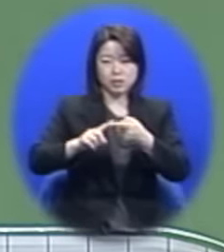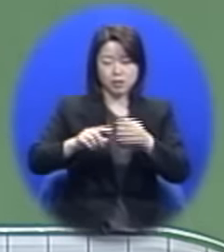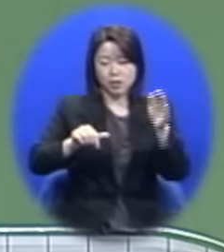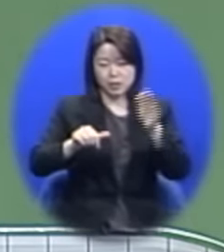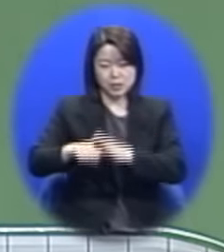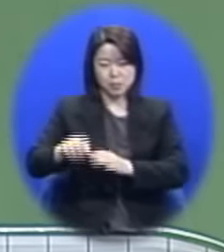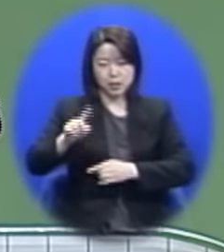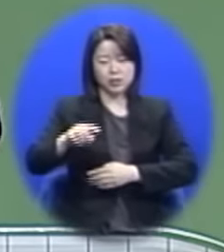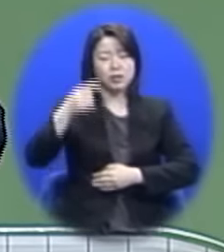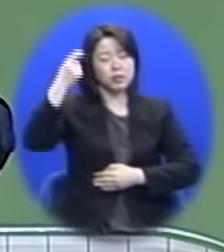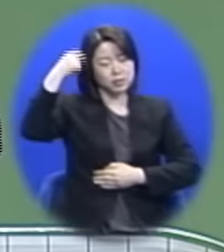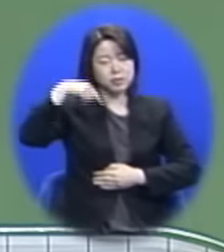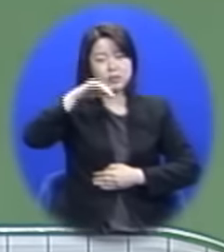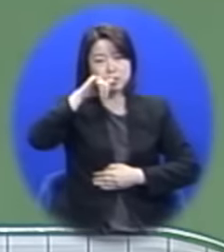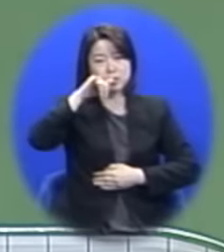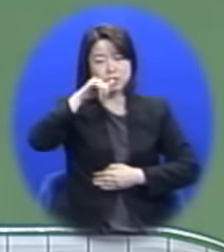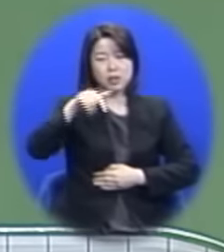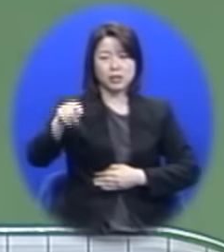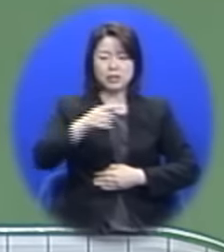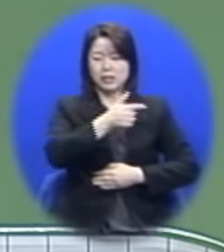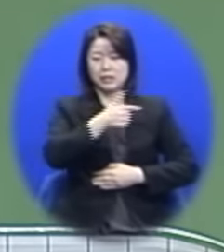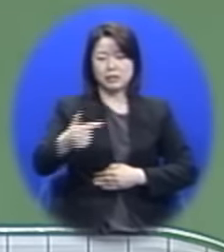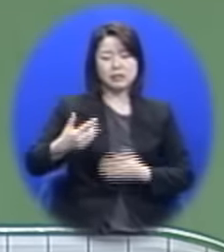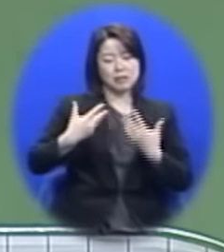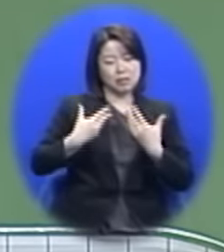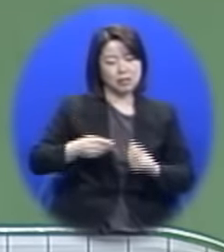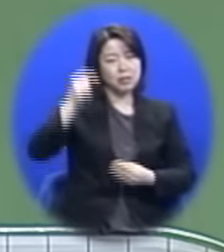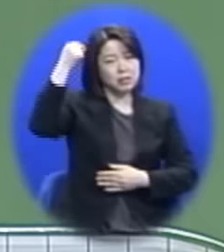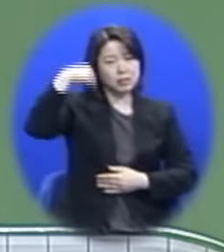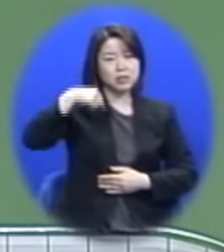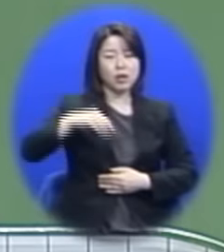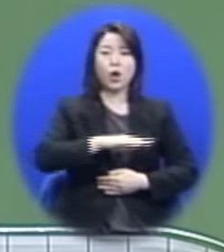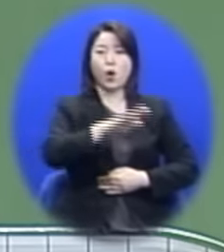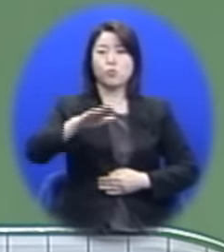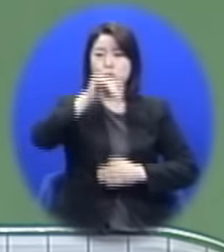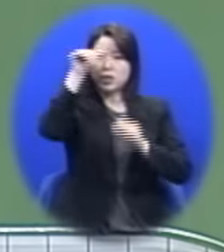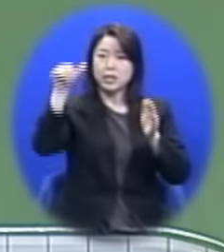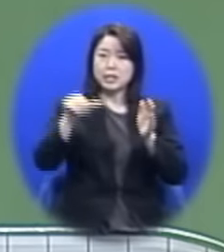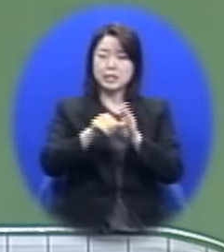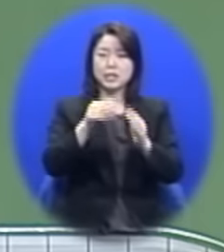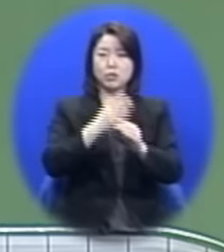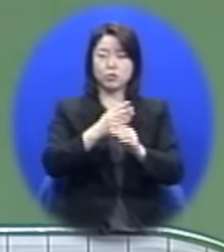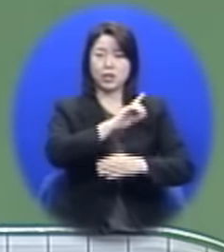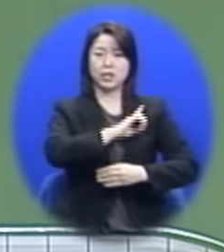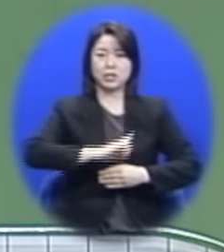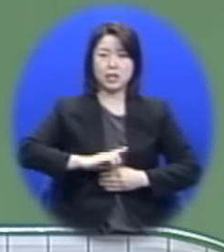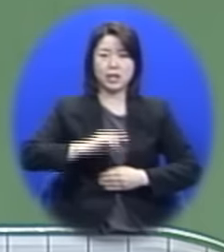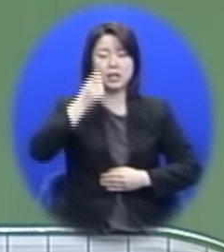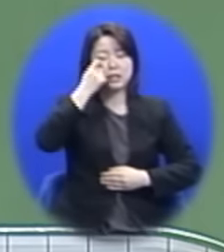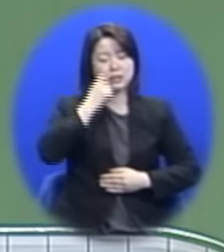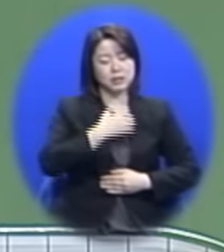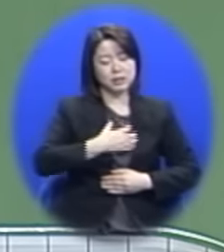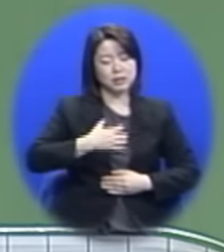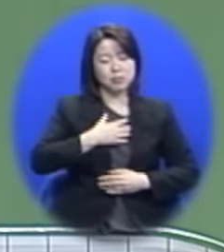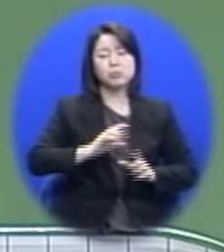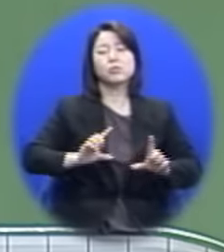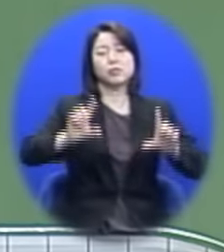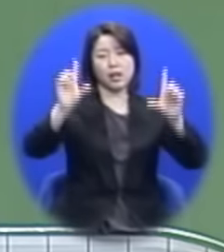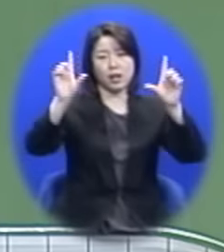직감했어요. 그는 큰 거절감을 느꼈죠. 우리 인생에서 가장 슬픈